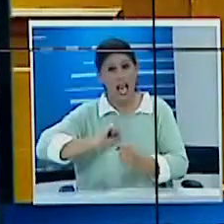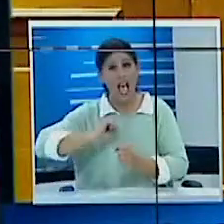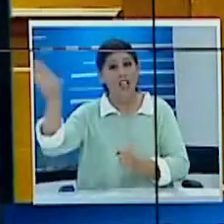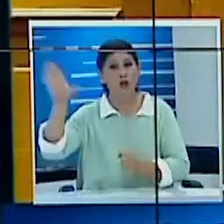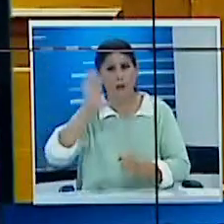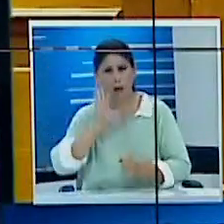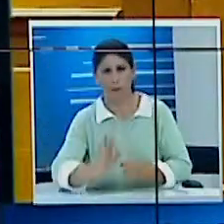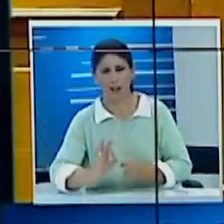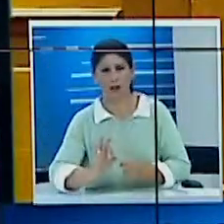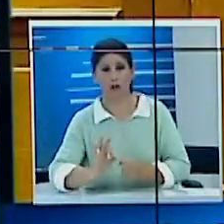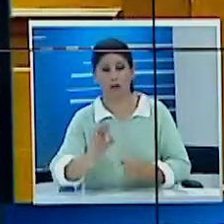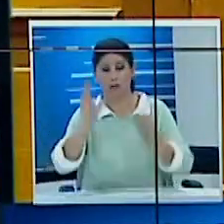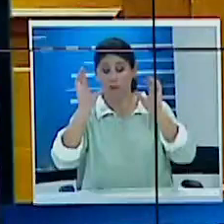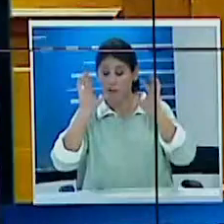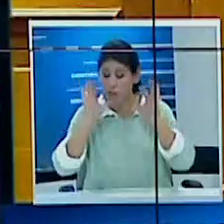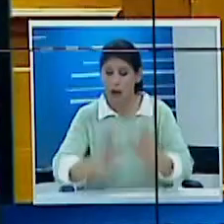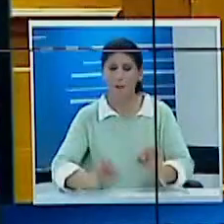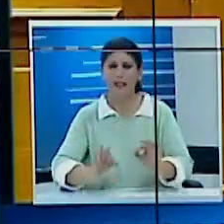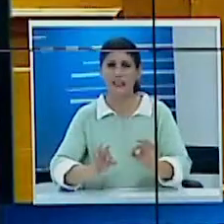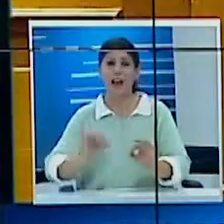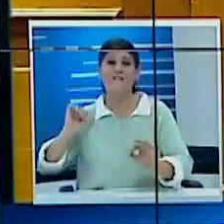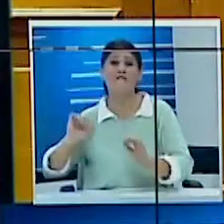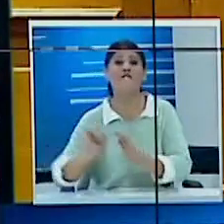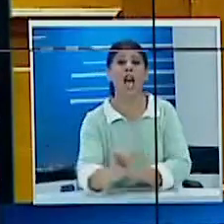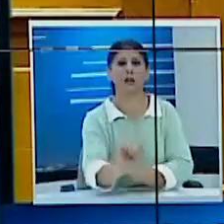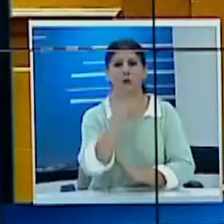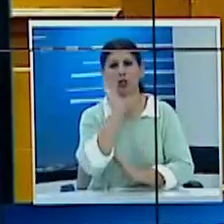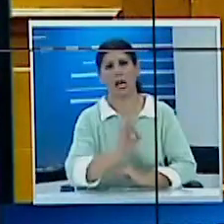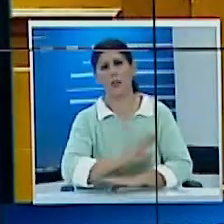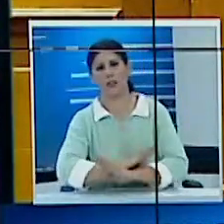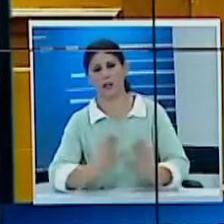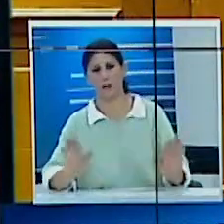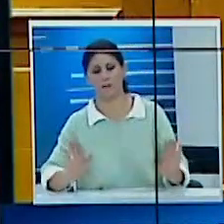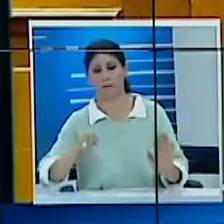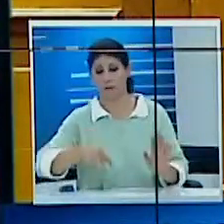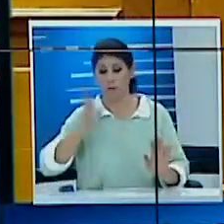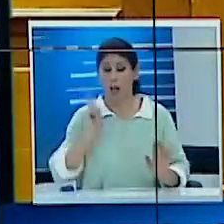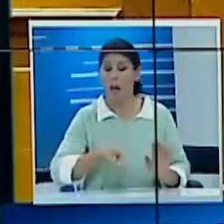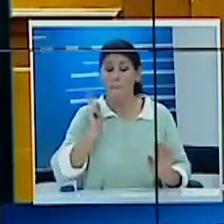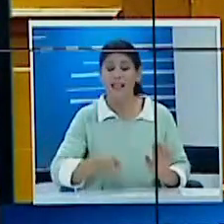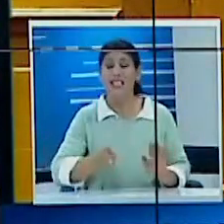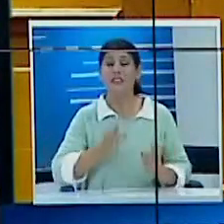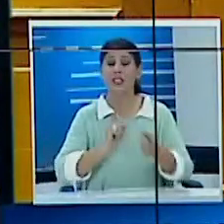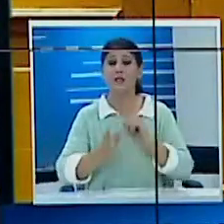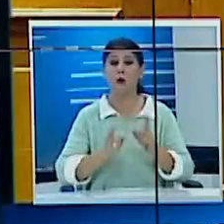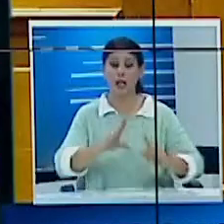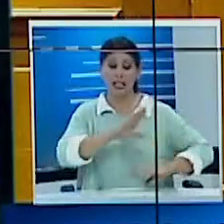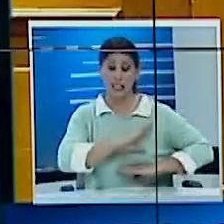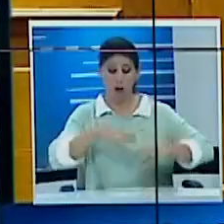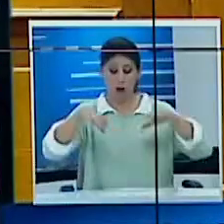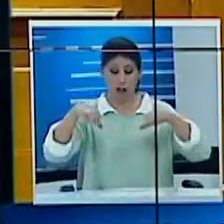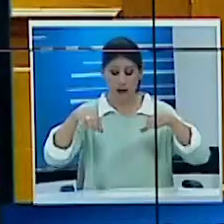Δημήτρης Κουτσούμπας δεν ξέφυγε από τον κανόνα που λέει ότι με όποια αφορμή ανεβαίνει στο βήμα της